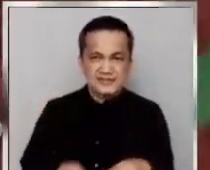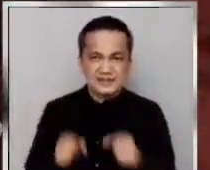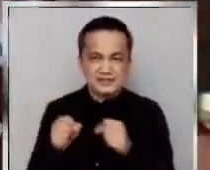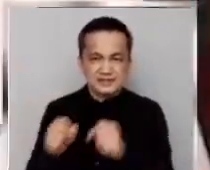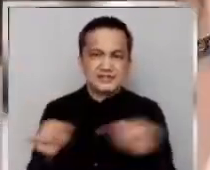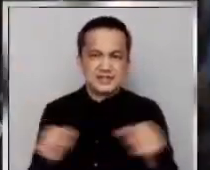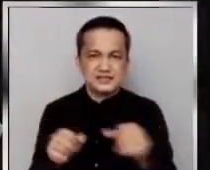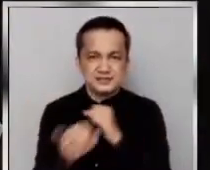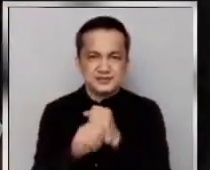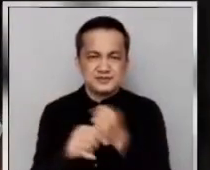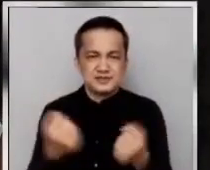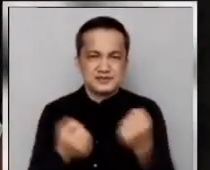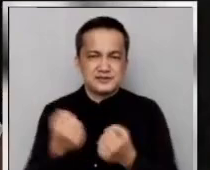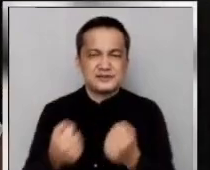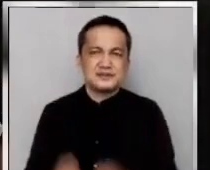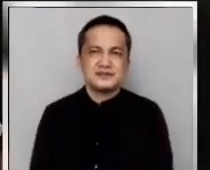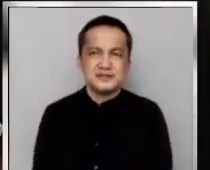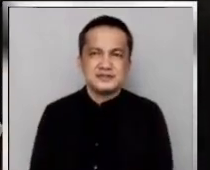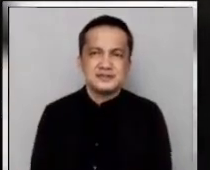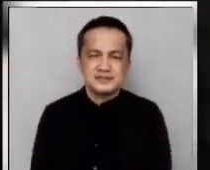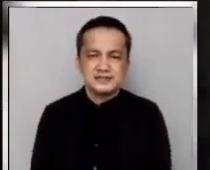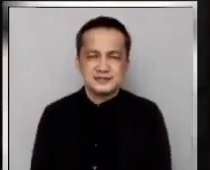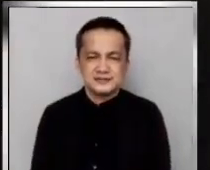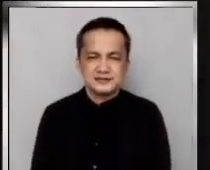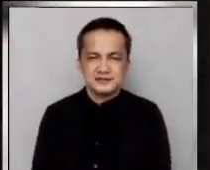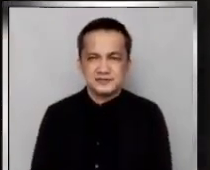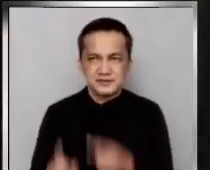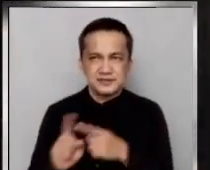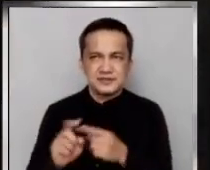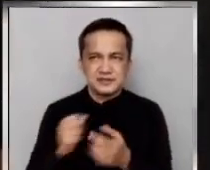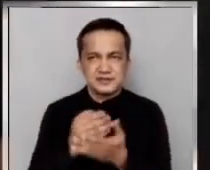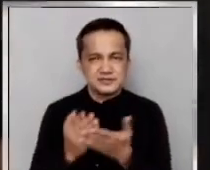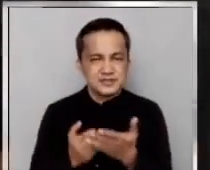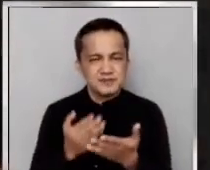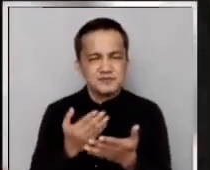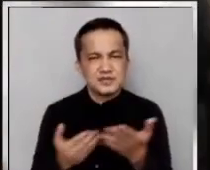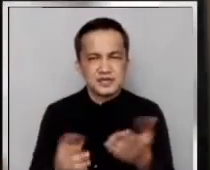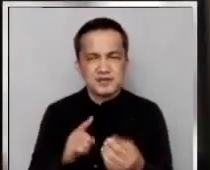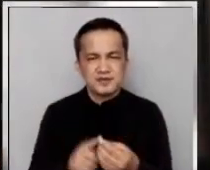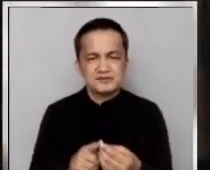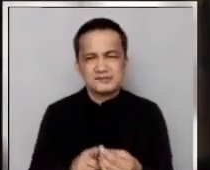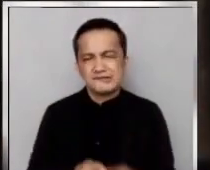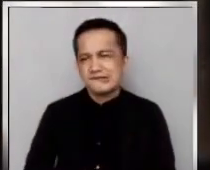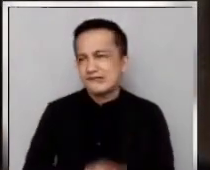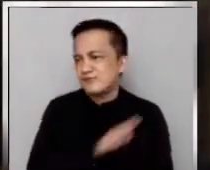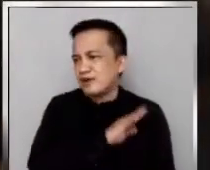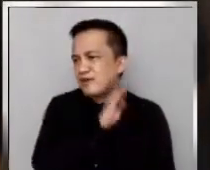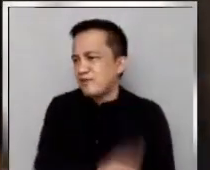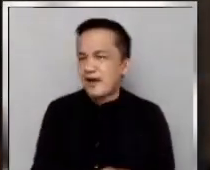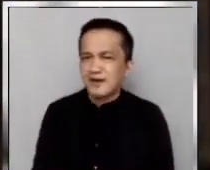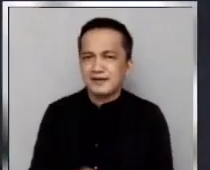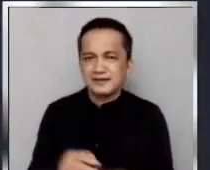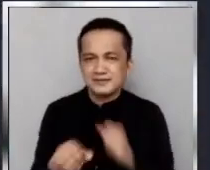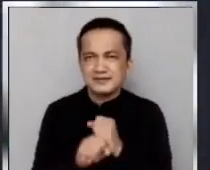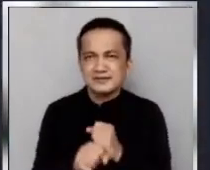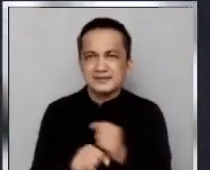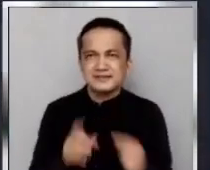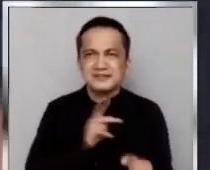driver. May something lang sa mga jeepney driver, yung angas nila tsaka yung pagiging hari ng